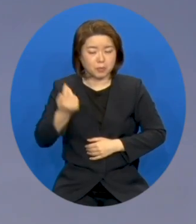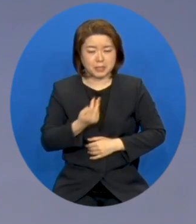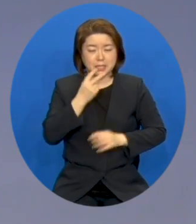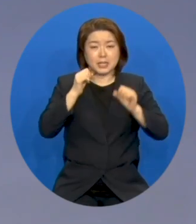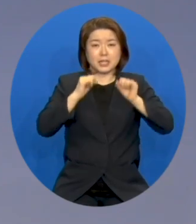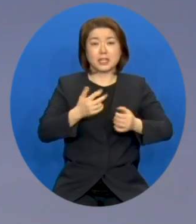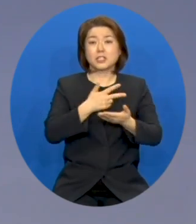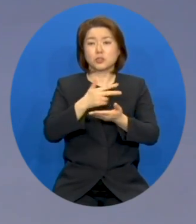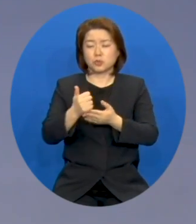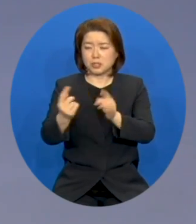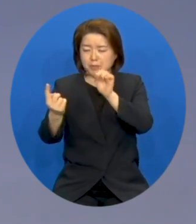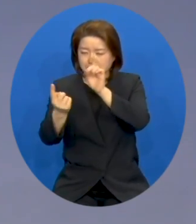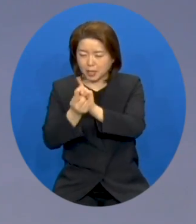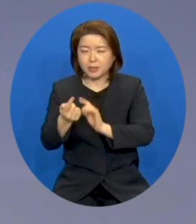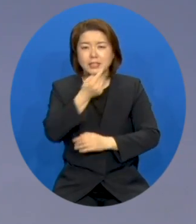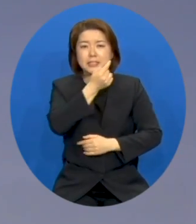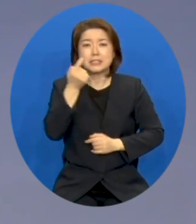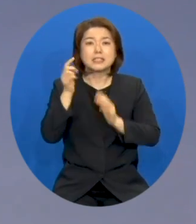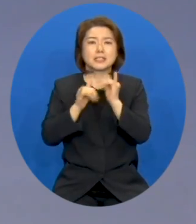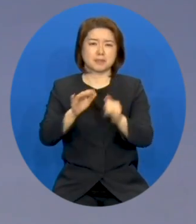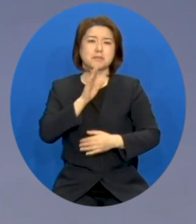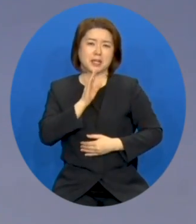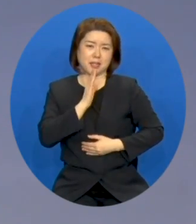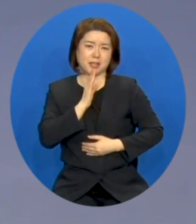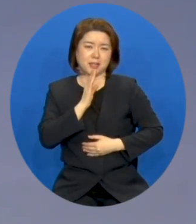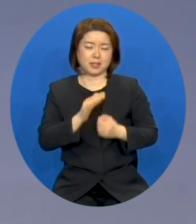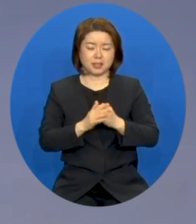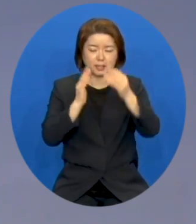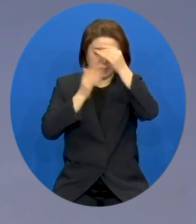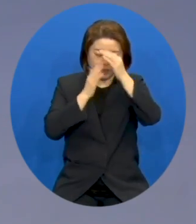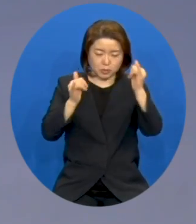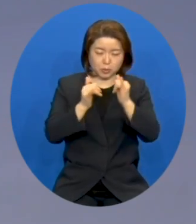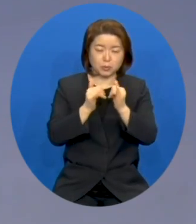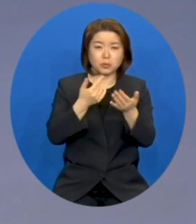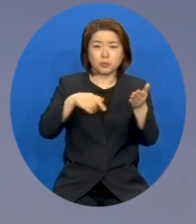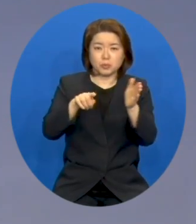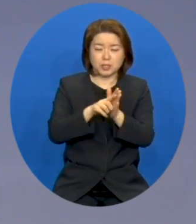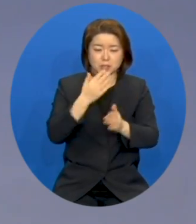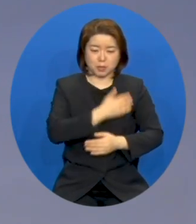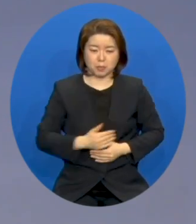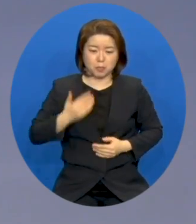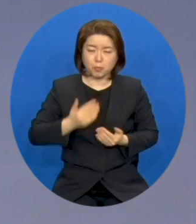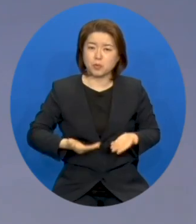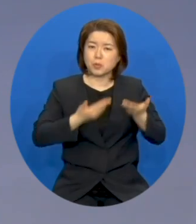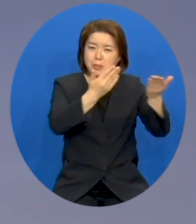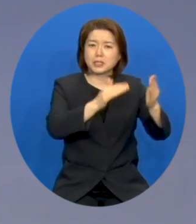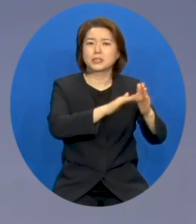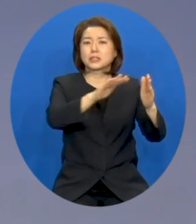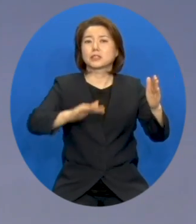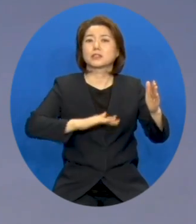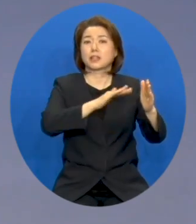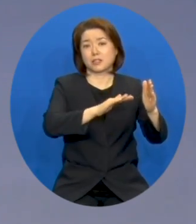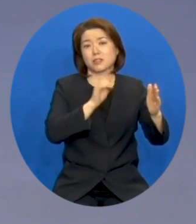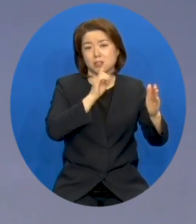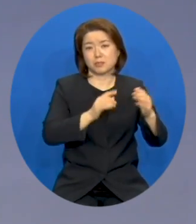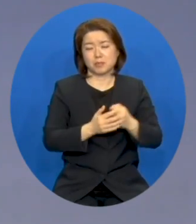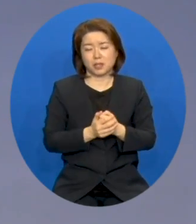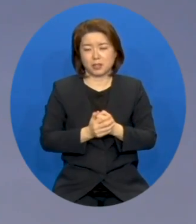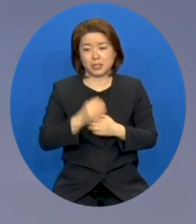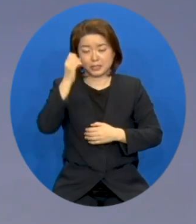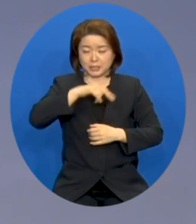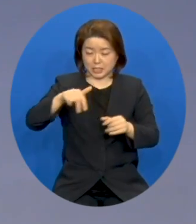주님을 만난 증인이구나. 성도들을 위하여 몸을 바친 가정이라는 거죠. 그저 종교는